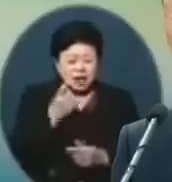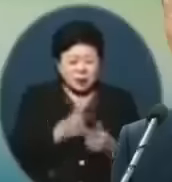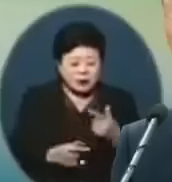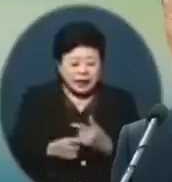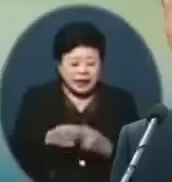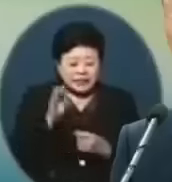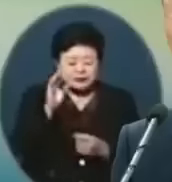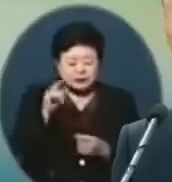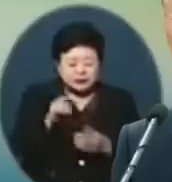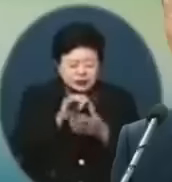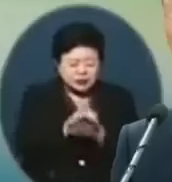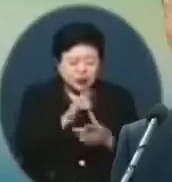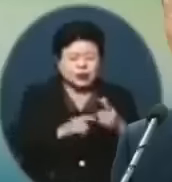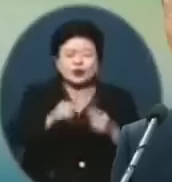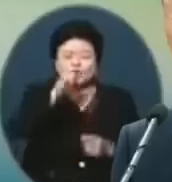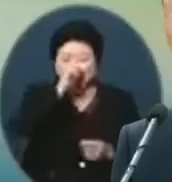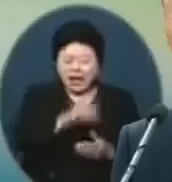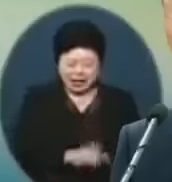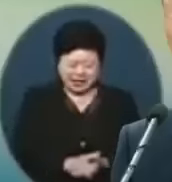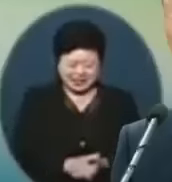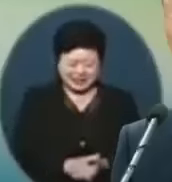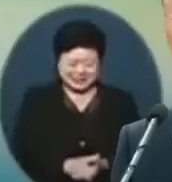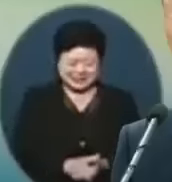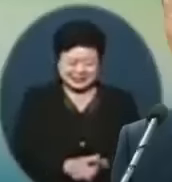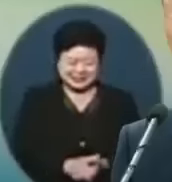10분 기도하는 것이 훨씬 낫다고 그랬습니다.